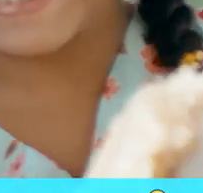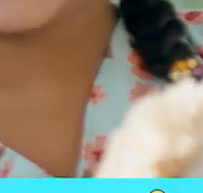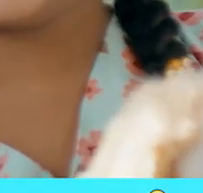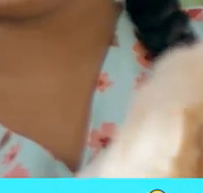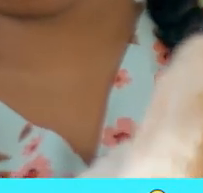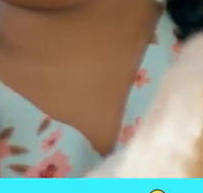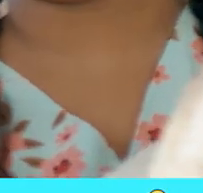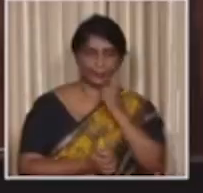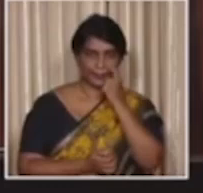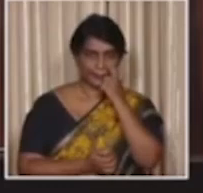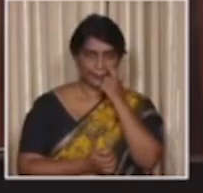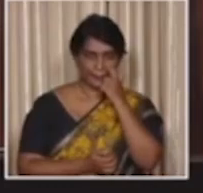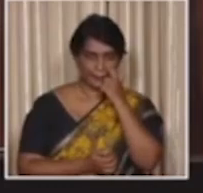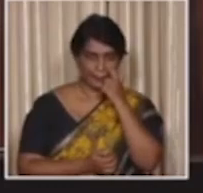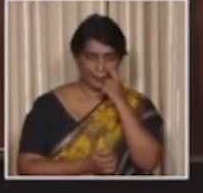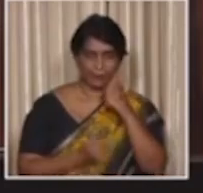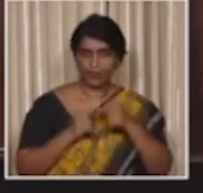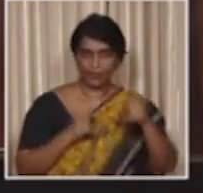ටික කරගෙන සතුටින් රට යන්න.